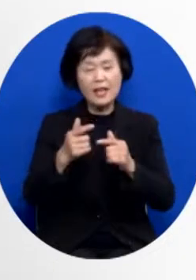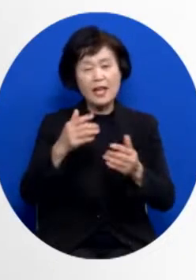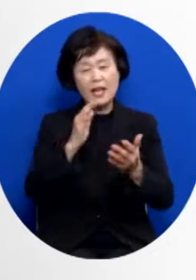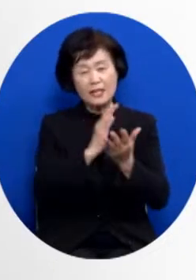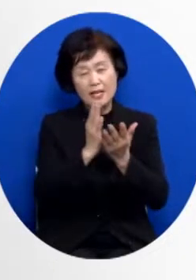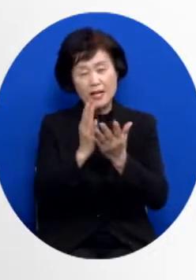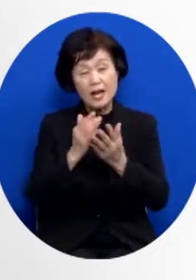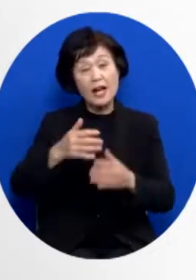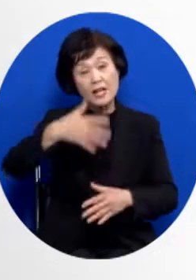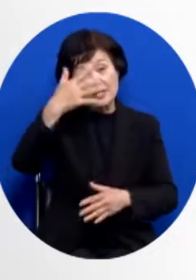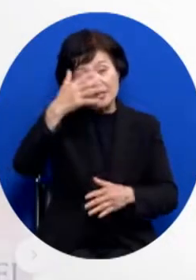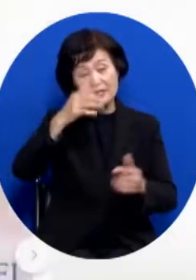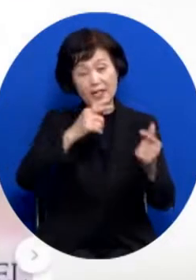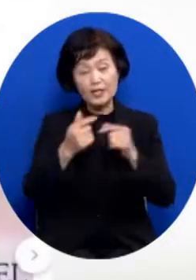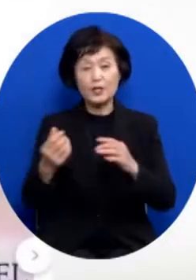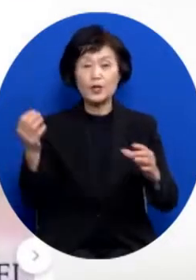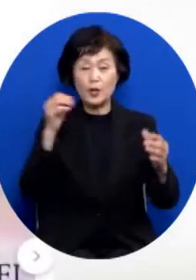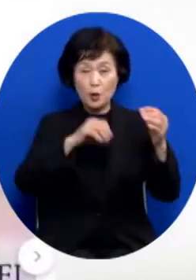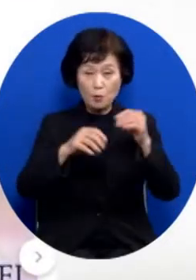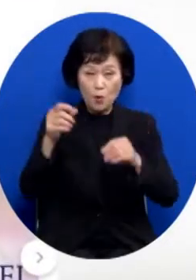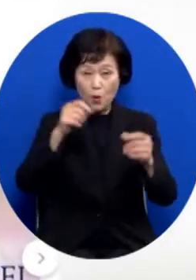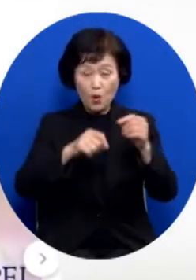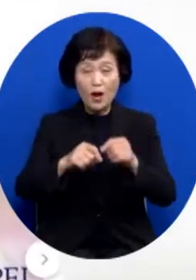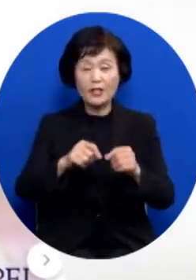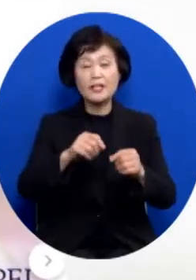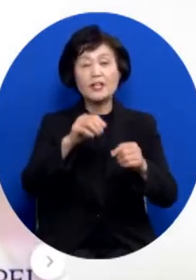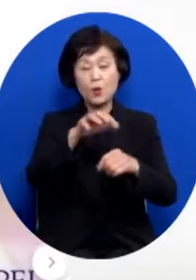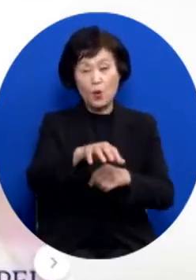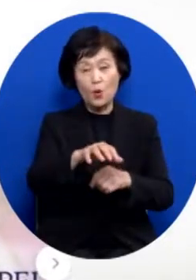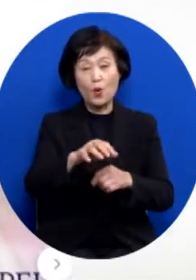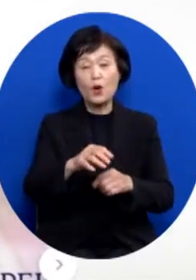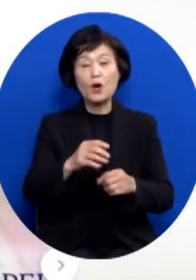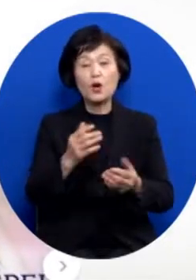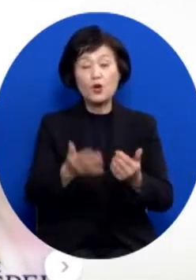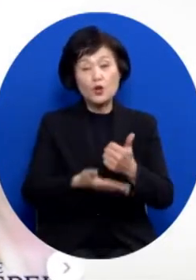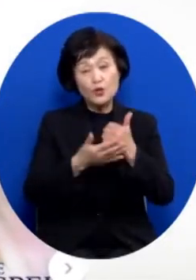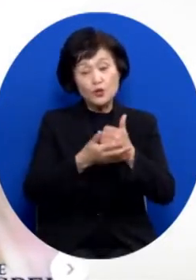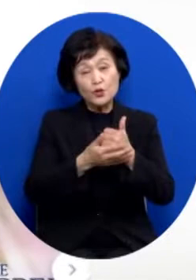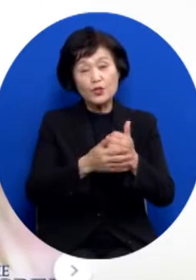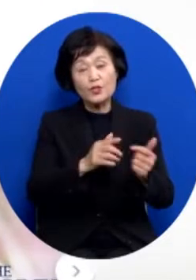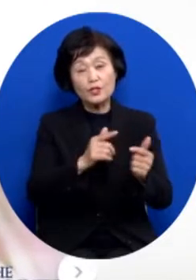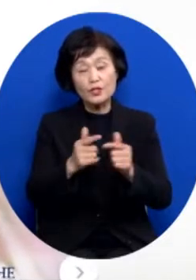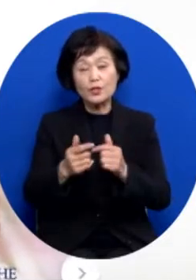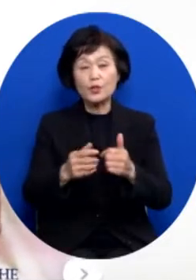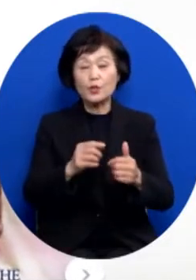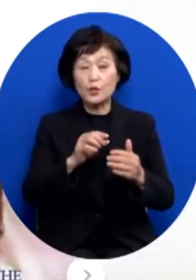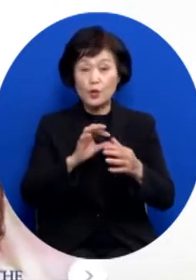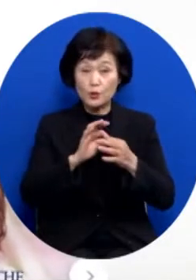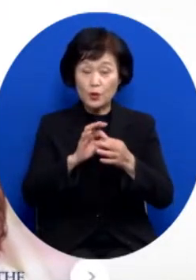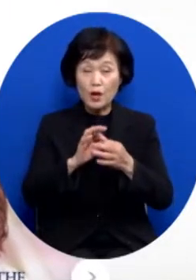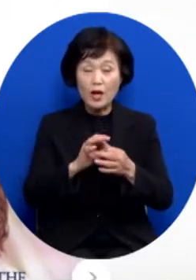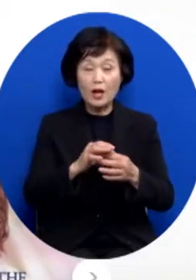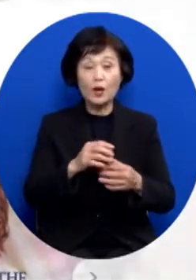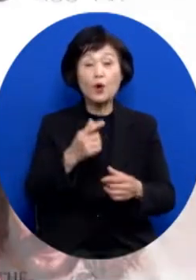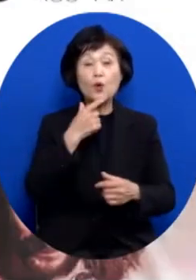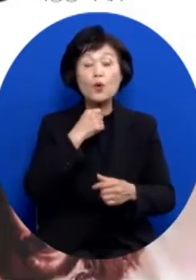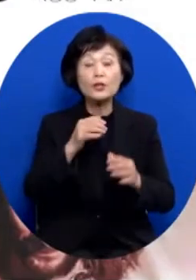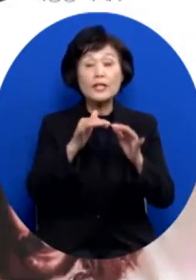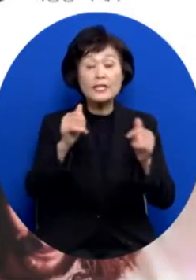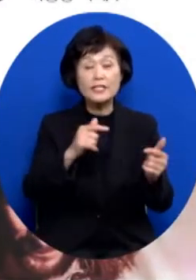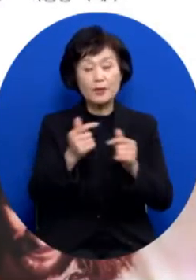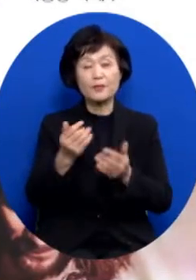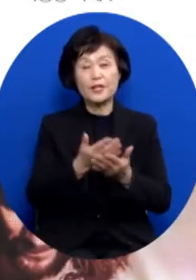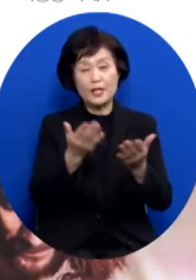영상 콘텐츠를 한 곳에 모은 기독교 ott 플랫폼으로 추천 테마를 구성하고 서비스 이용자들에게 맞춘 콘텐츠를